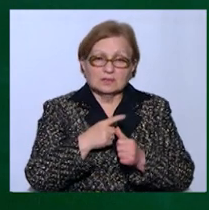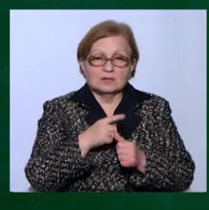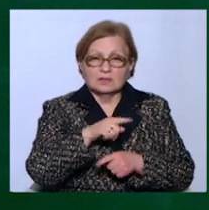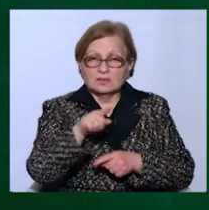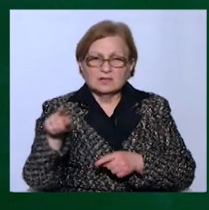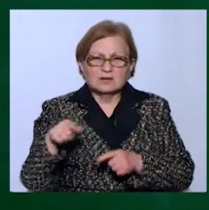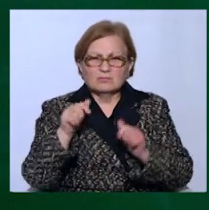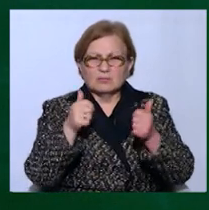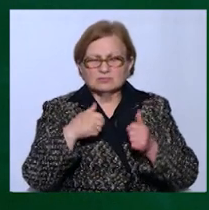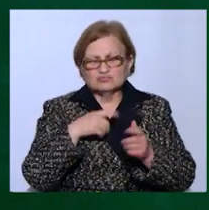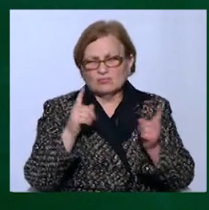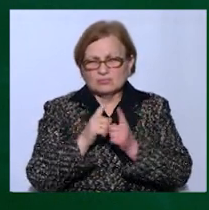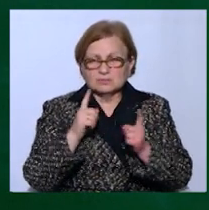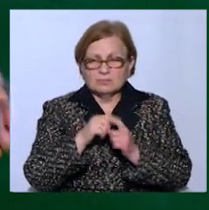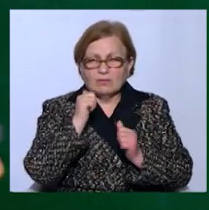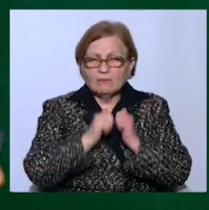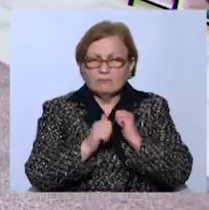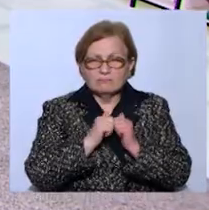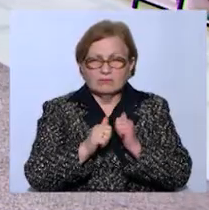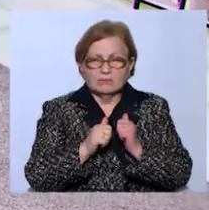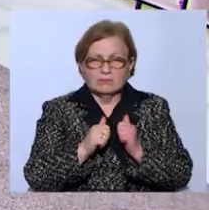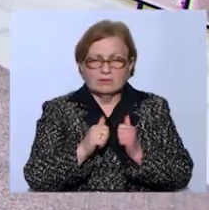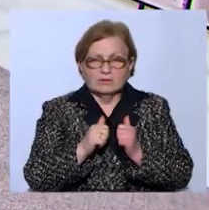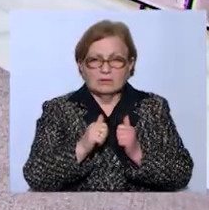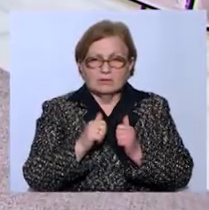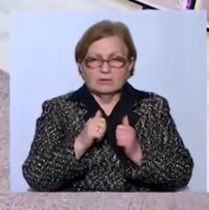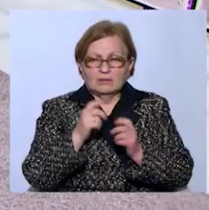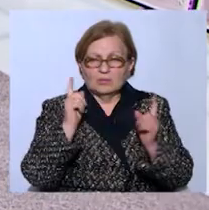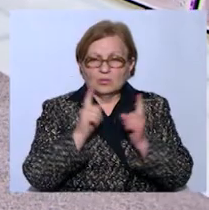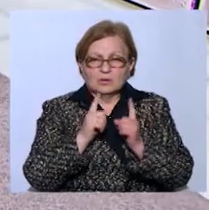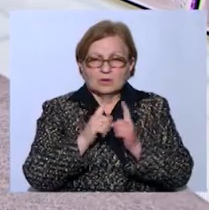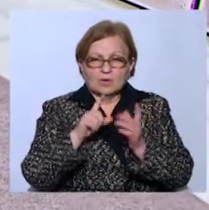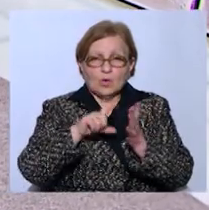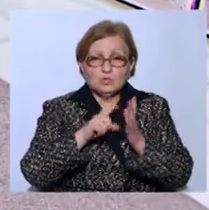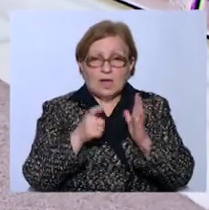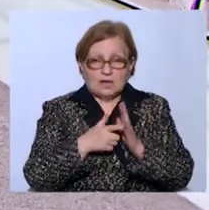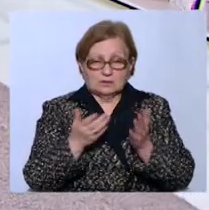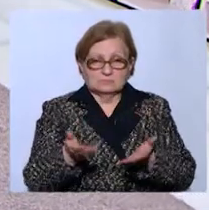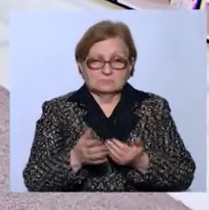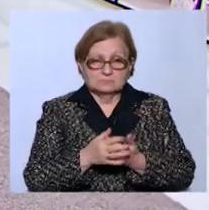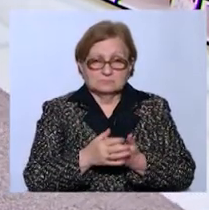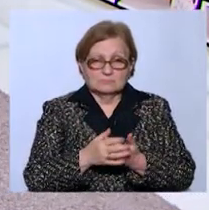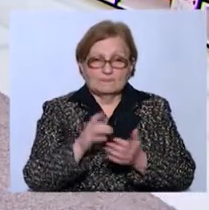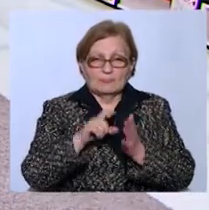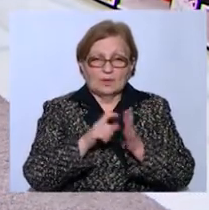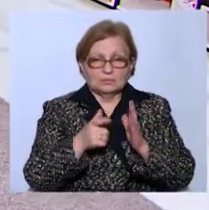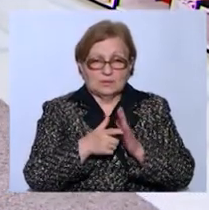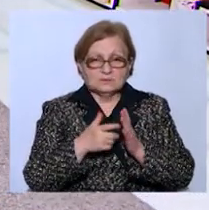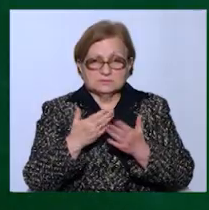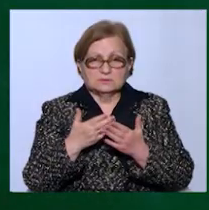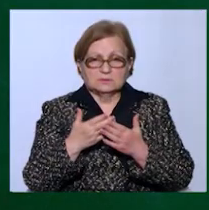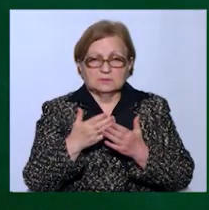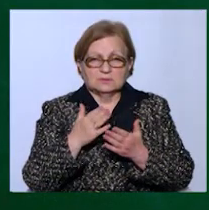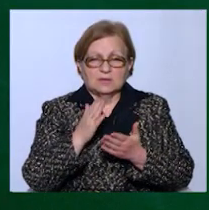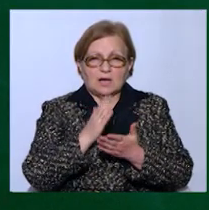ჩვენ ხვდება ყოველდღიურ ცხოვრებაში. პირველად ყოველსა ხვდება ოთახი. ჩვენ ოთახს